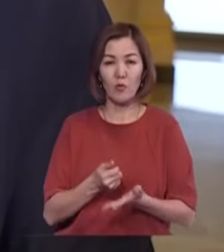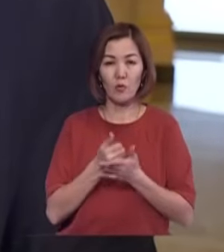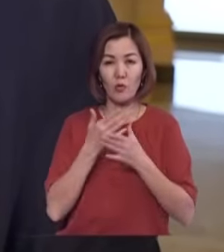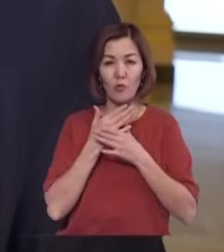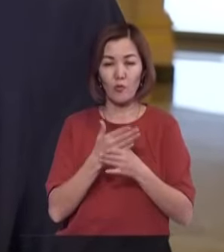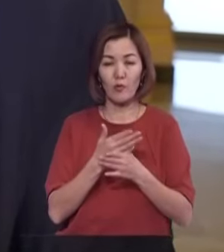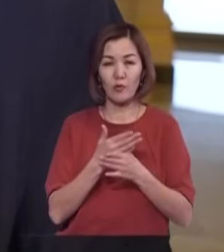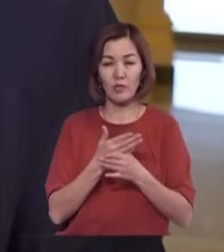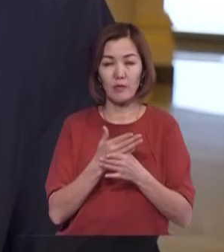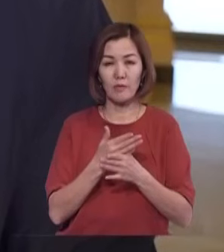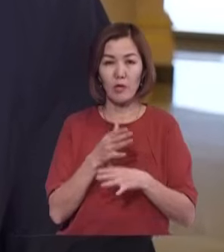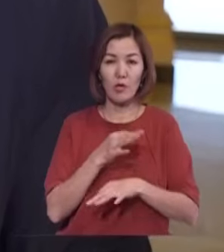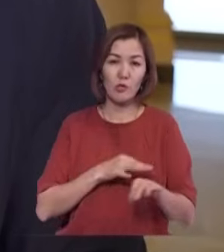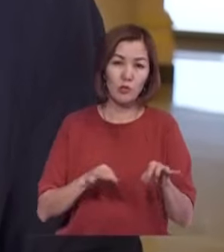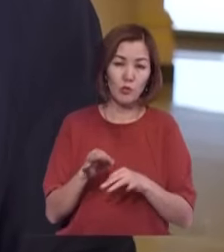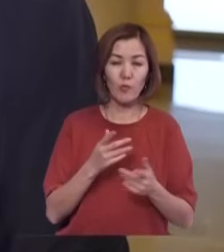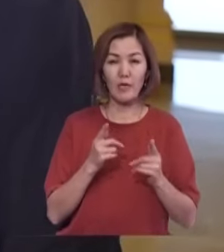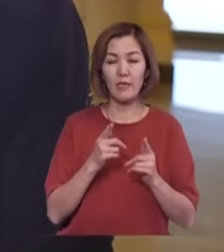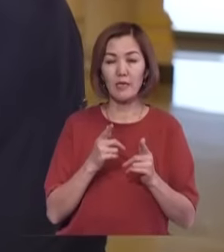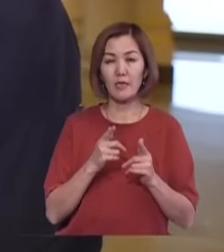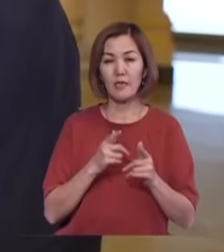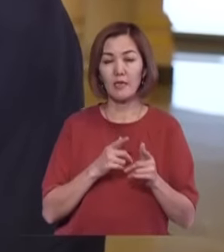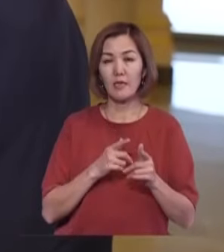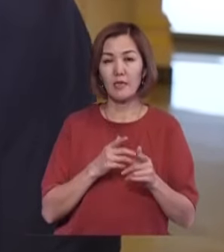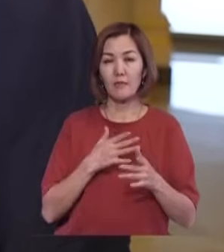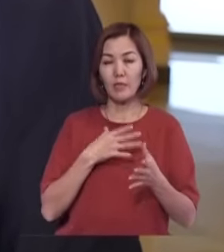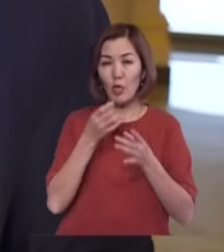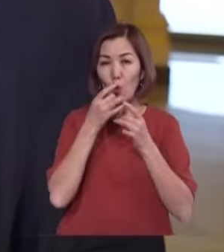көрсетіп, негізі жобаны сол кісілер мәдениет басқармасынан түскен бізге.